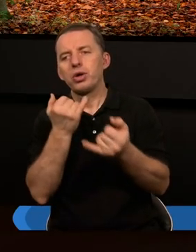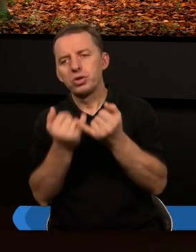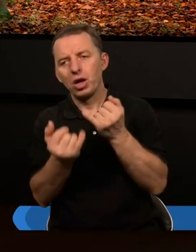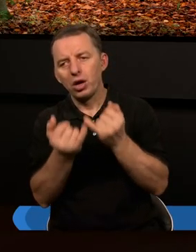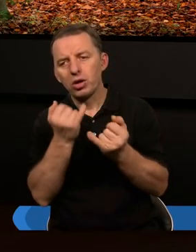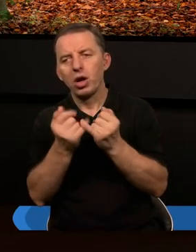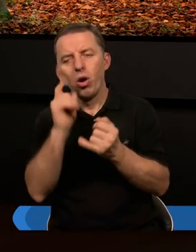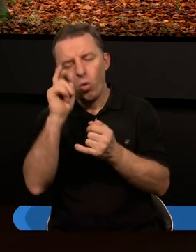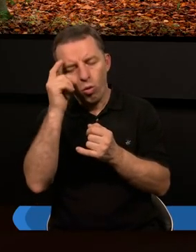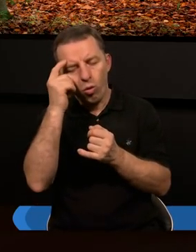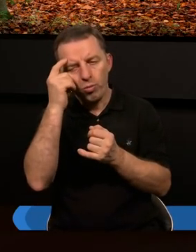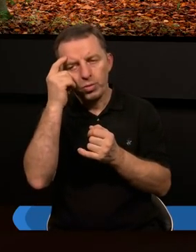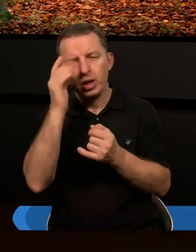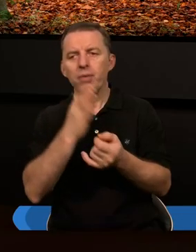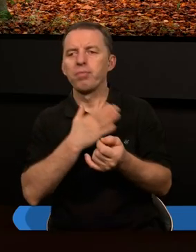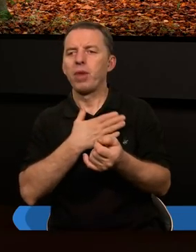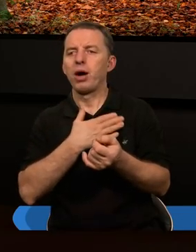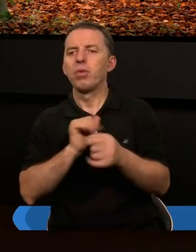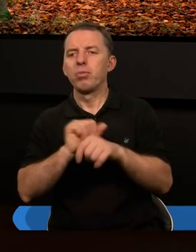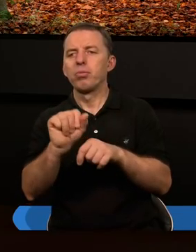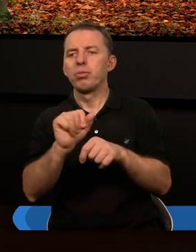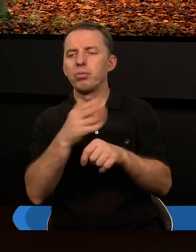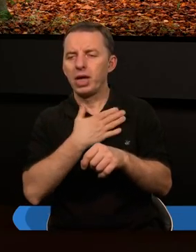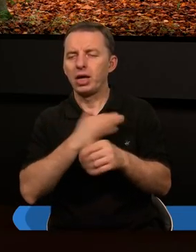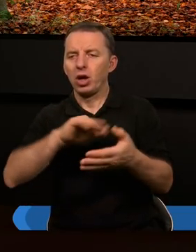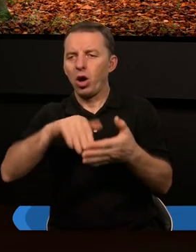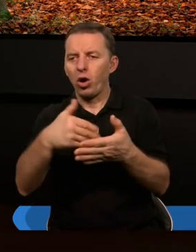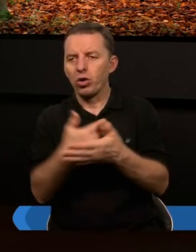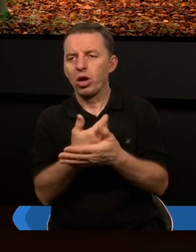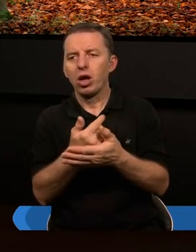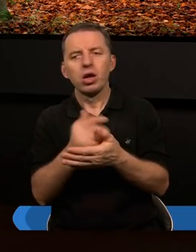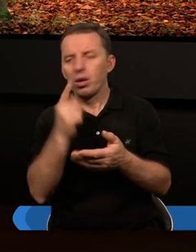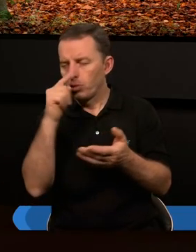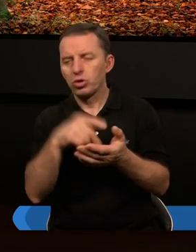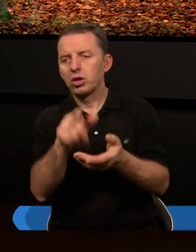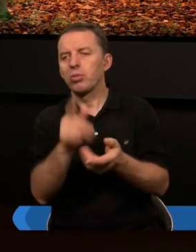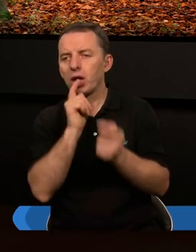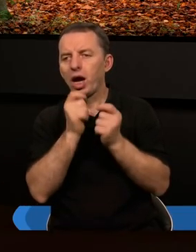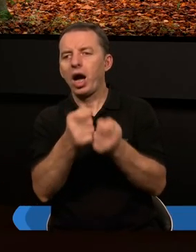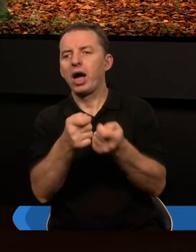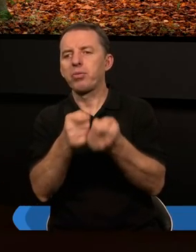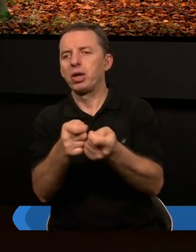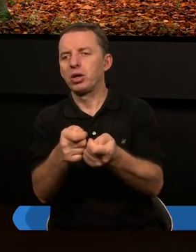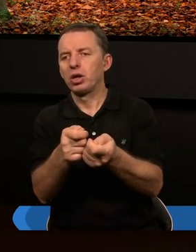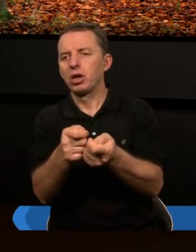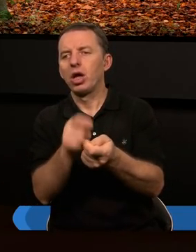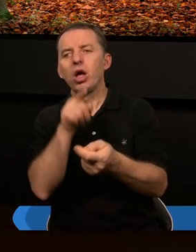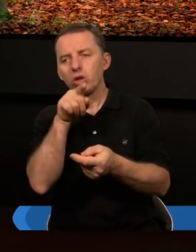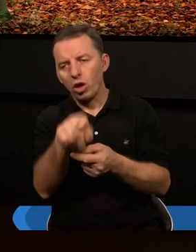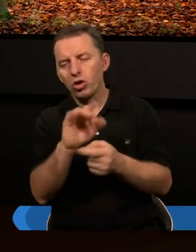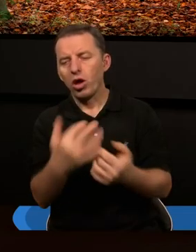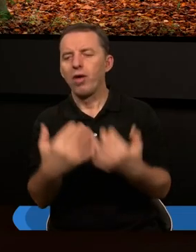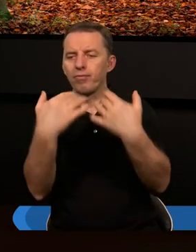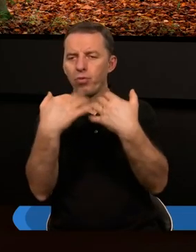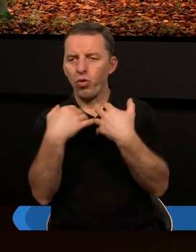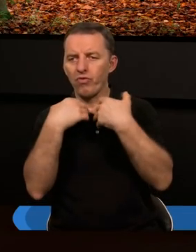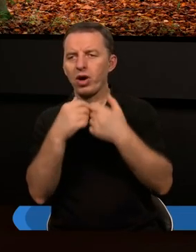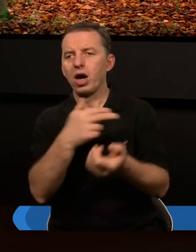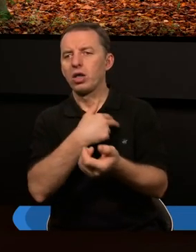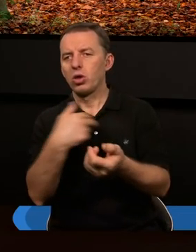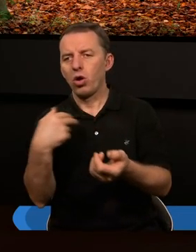Jeżeli ten umysł mamy mieć odnowiony, to my musimy się czymś karmić, bo to, co wpływa do